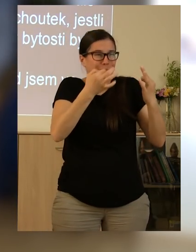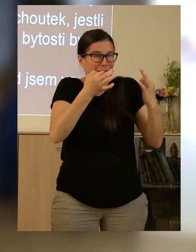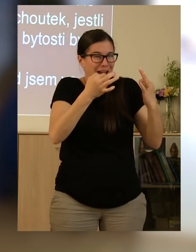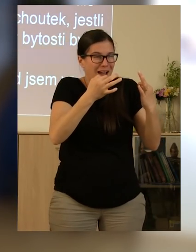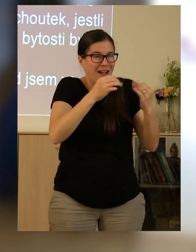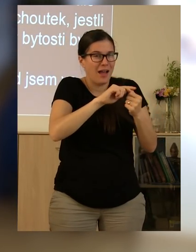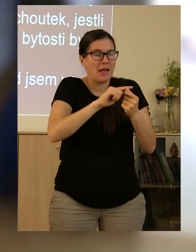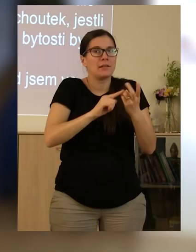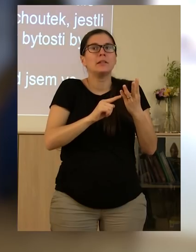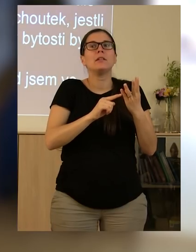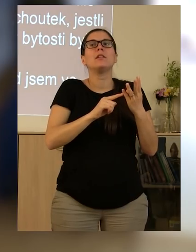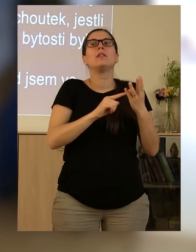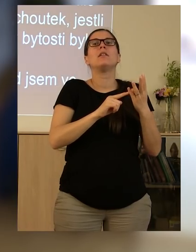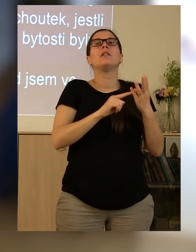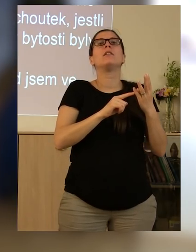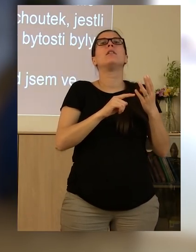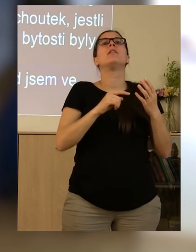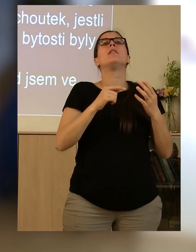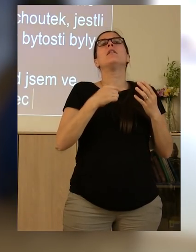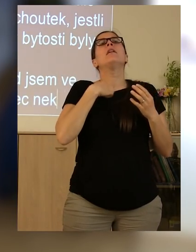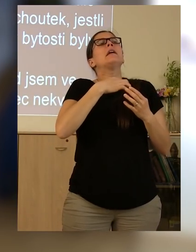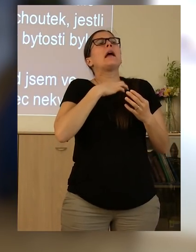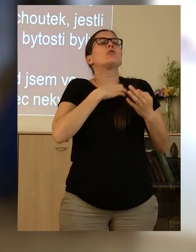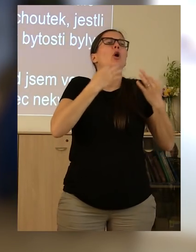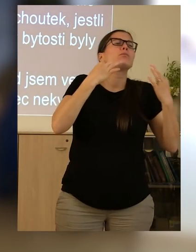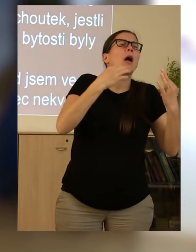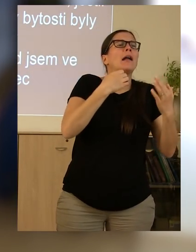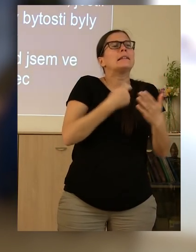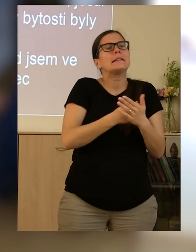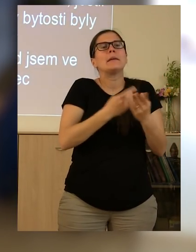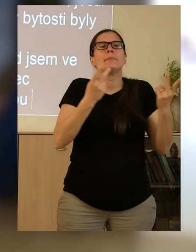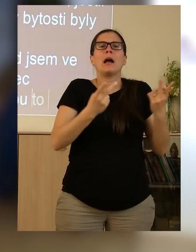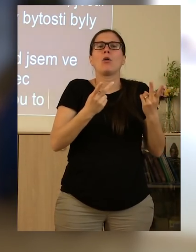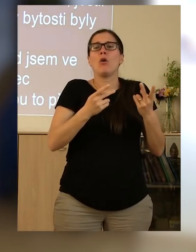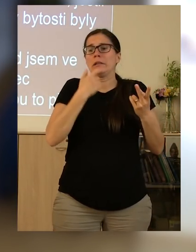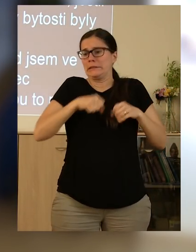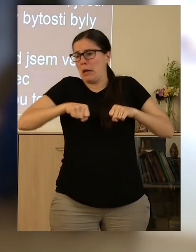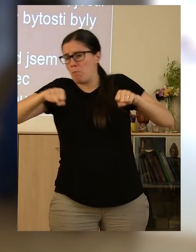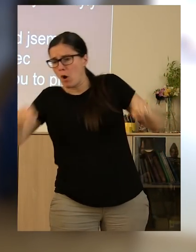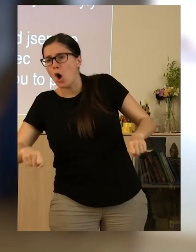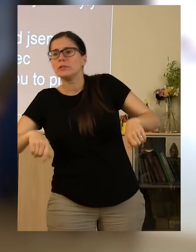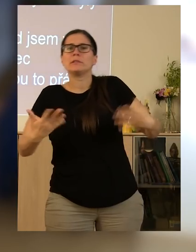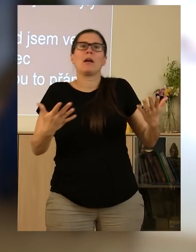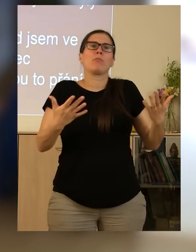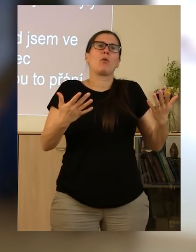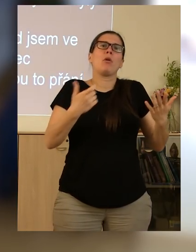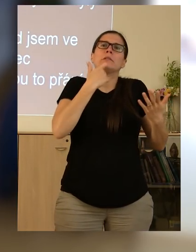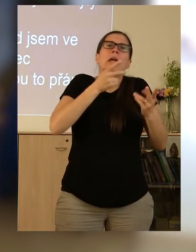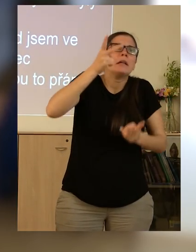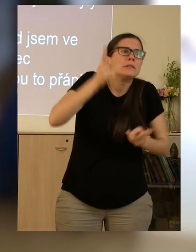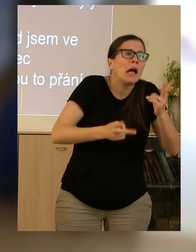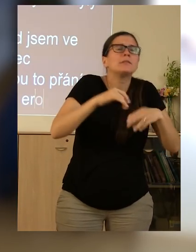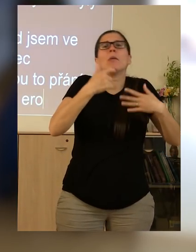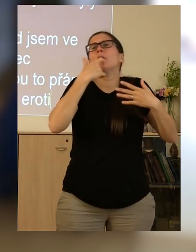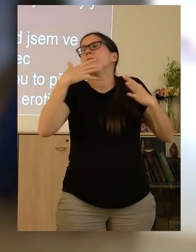teď vůbec nebudu kvalifikovat, jestli jsou to přání infantilní, mocenský, erotický,